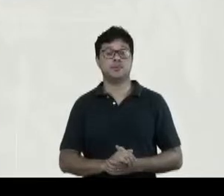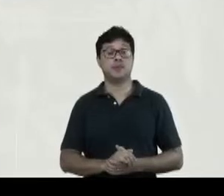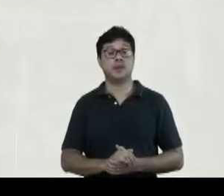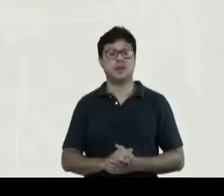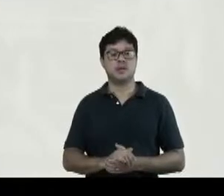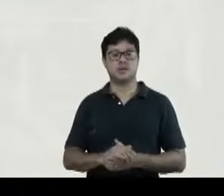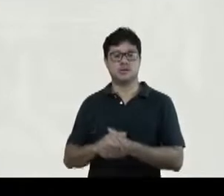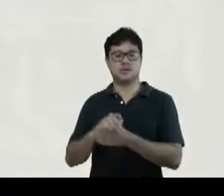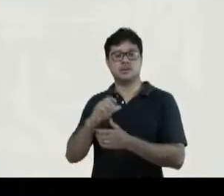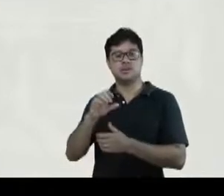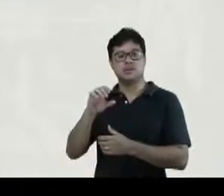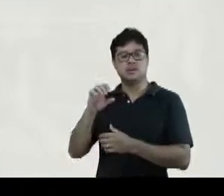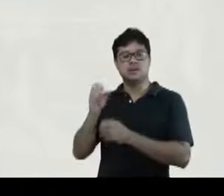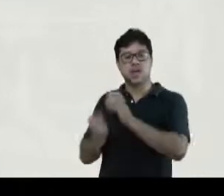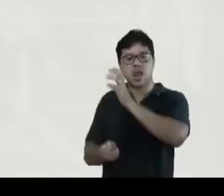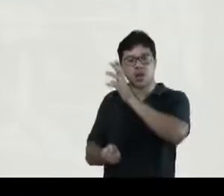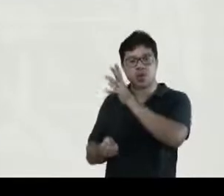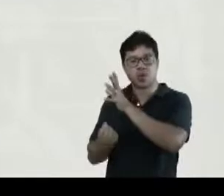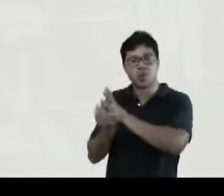Vorbild